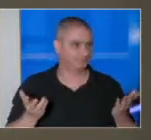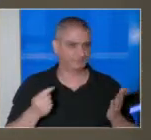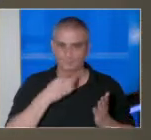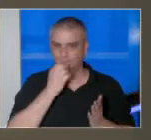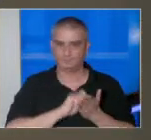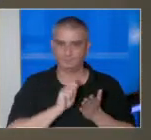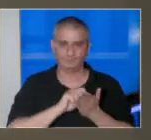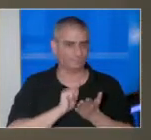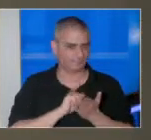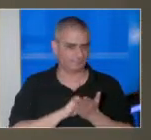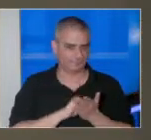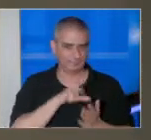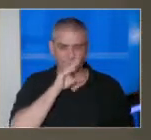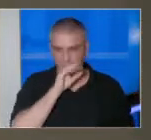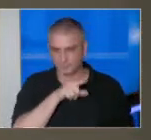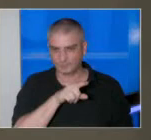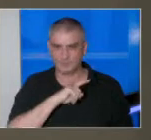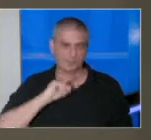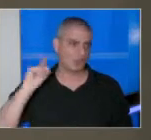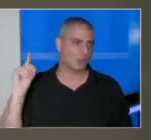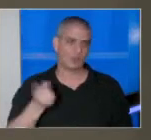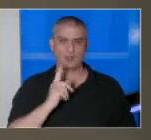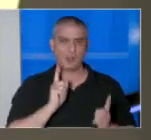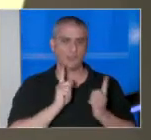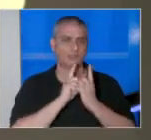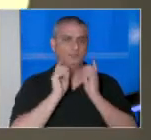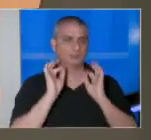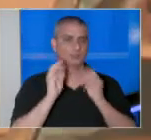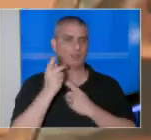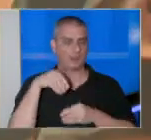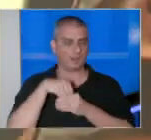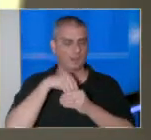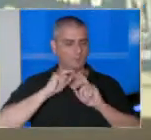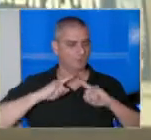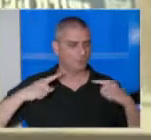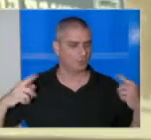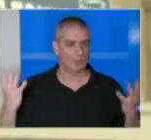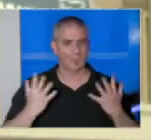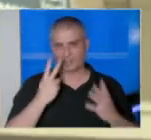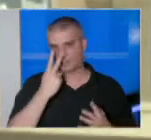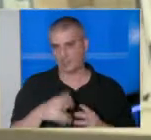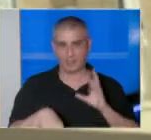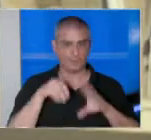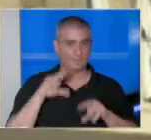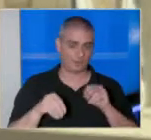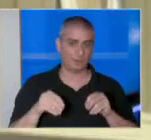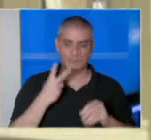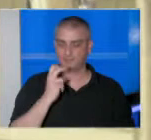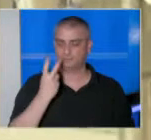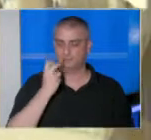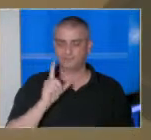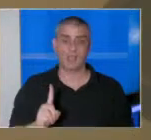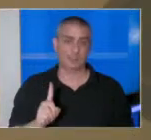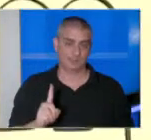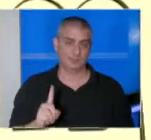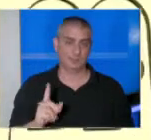לתדרוך לעיתונאים שלמעשה מדברת על כל ההנגשה של הקלפיות השונות, ואיך תיראה מערכת בחירות